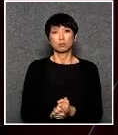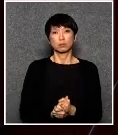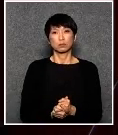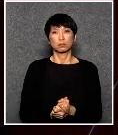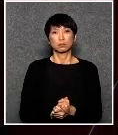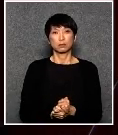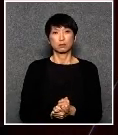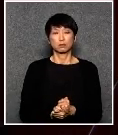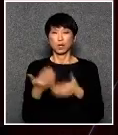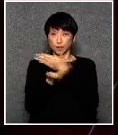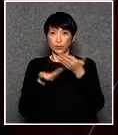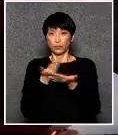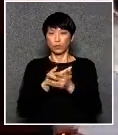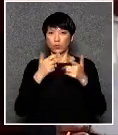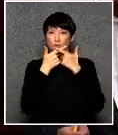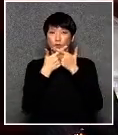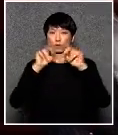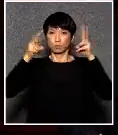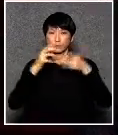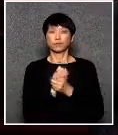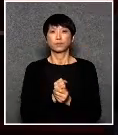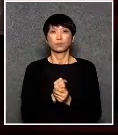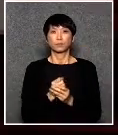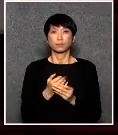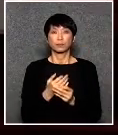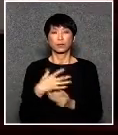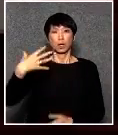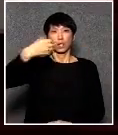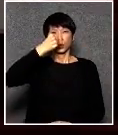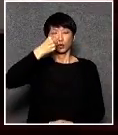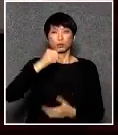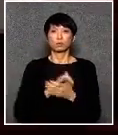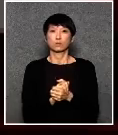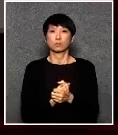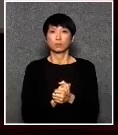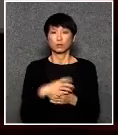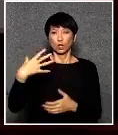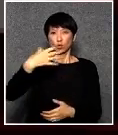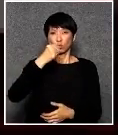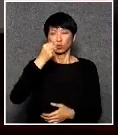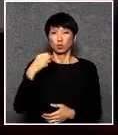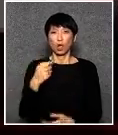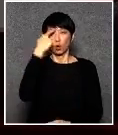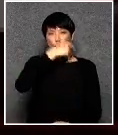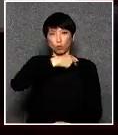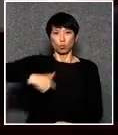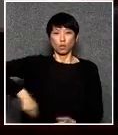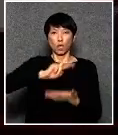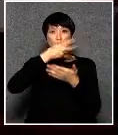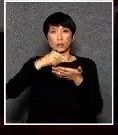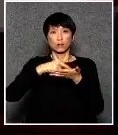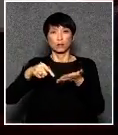辯論嘅議題。 即係唔可以講主席刪呢個梁國雄嗰個修正案 ，OK 唔